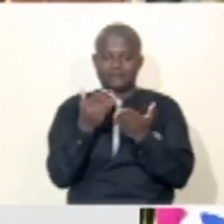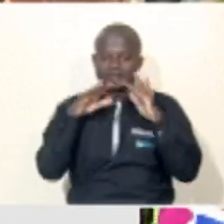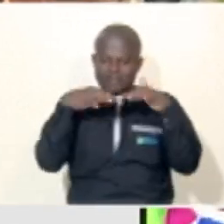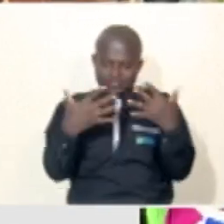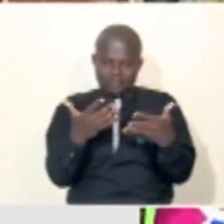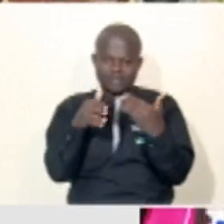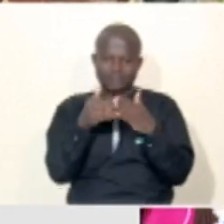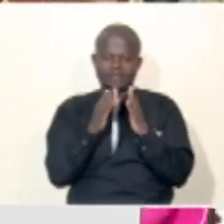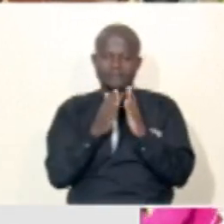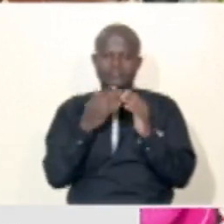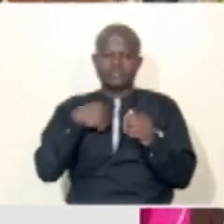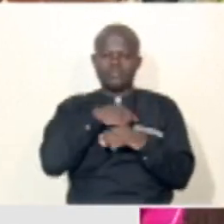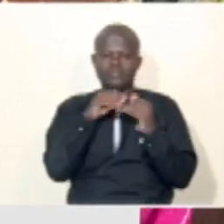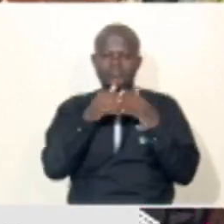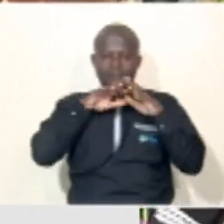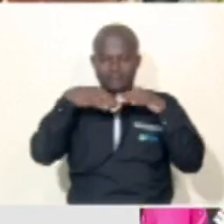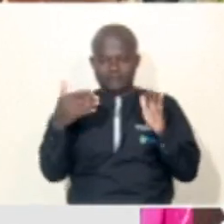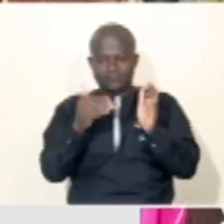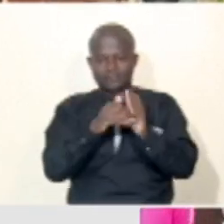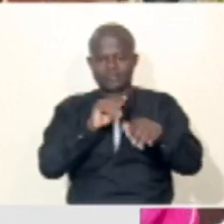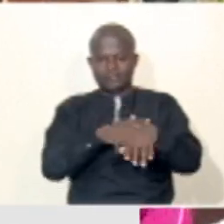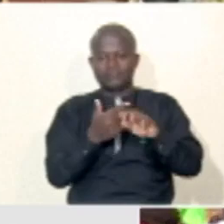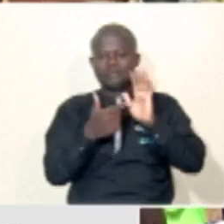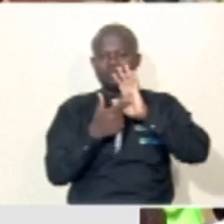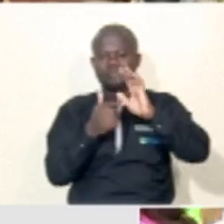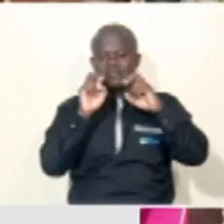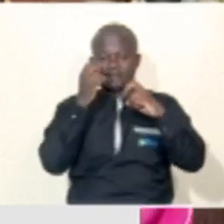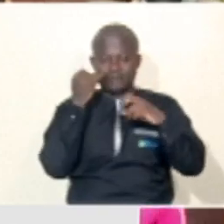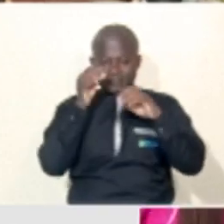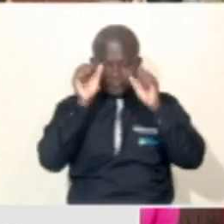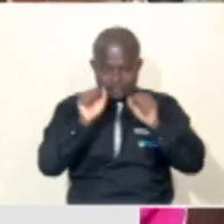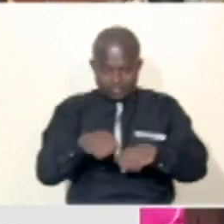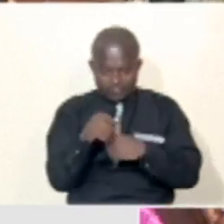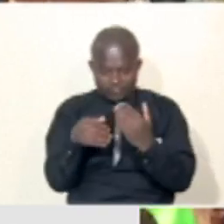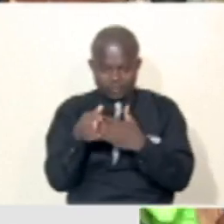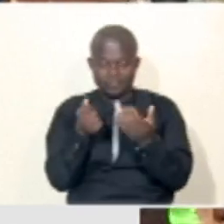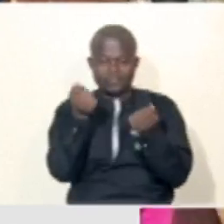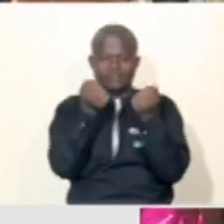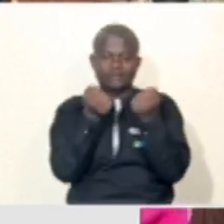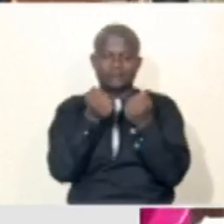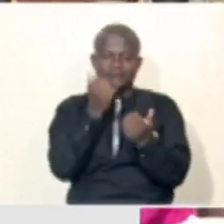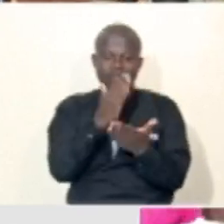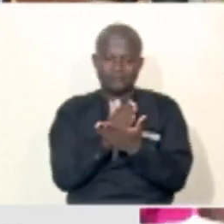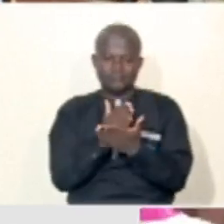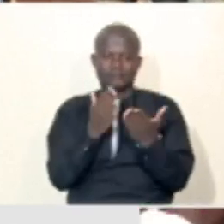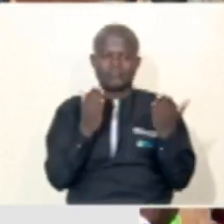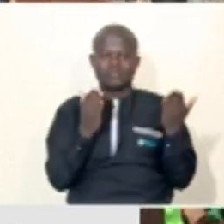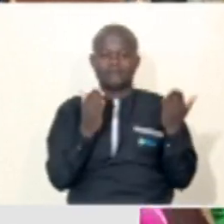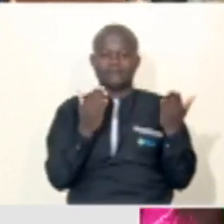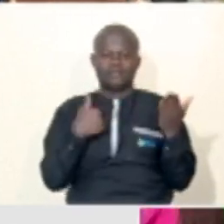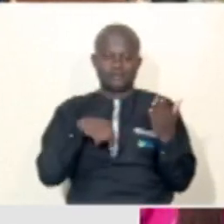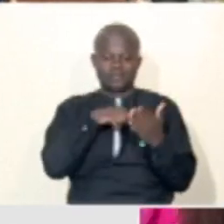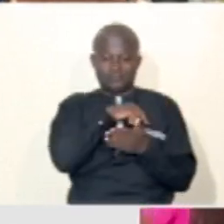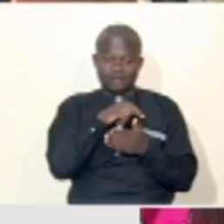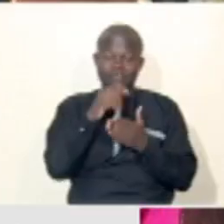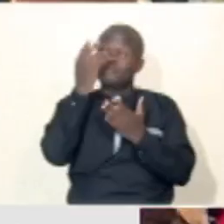uko umujyi wacu usa, ni n'umwanya wo kugaragaza ko mu gihe ushoboka ko imodoka zihagarara cyangwa se